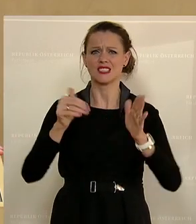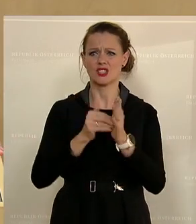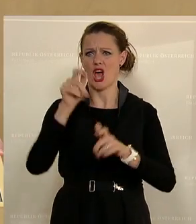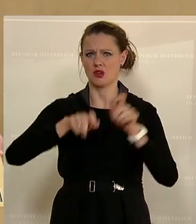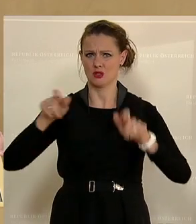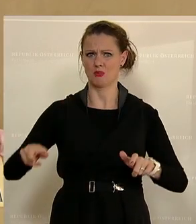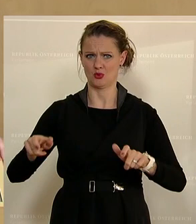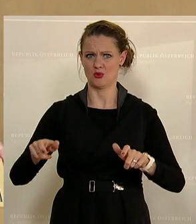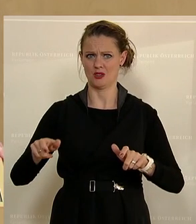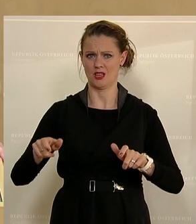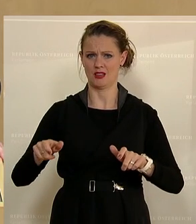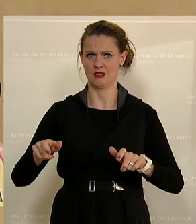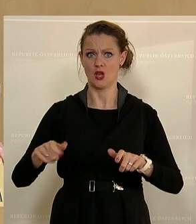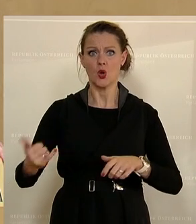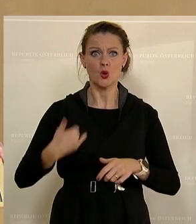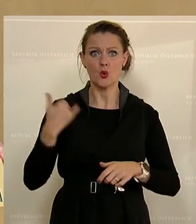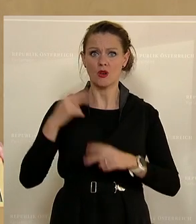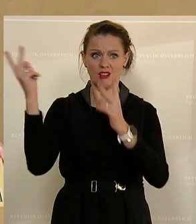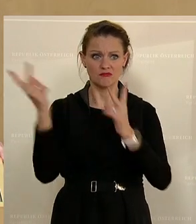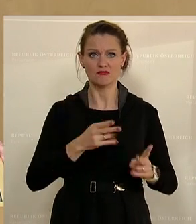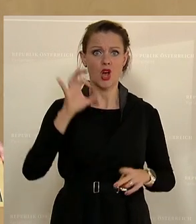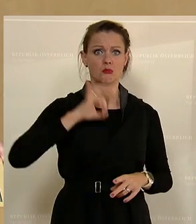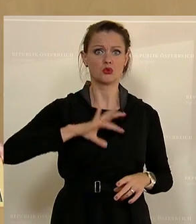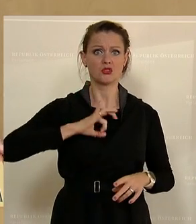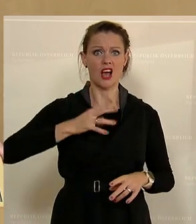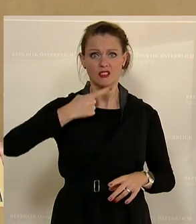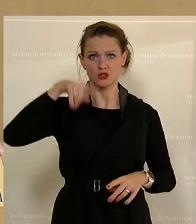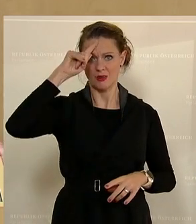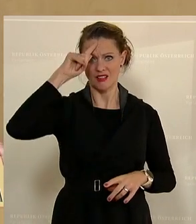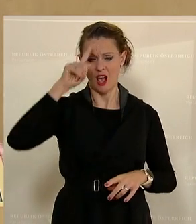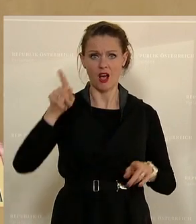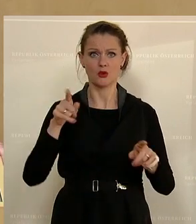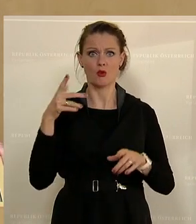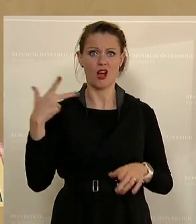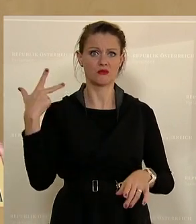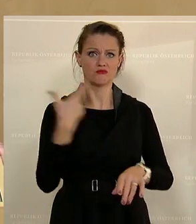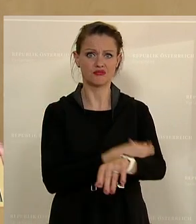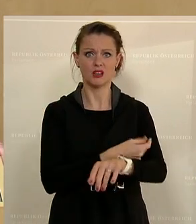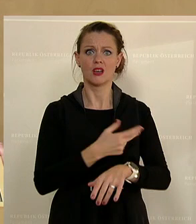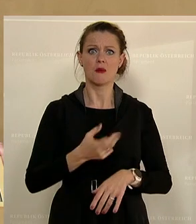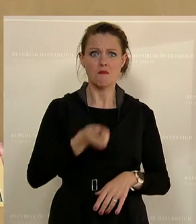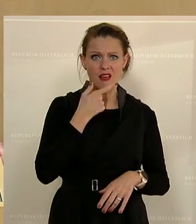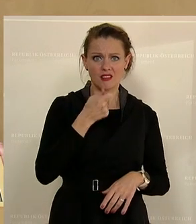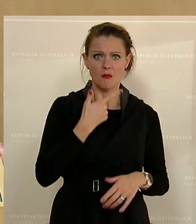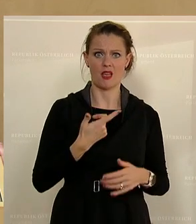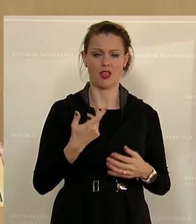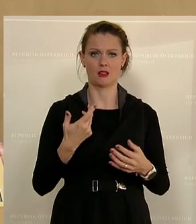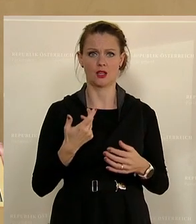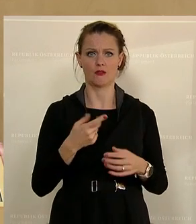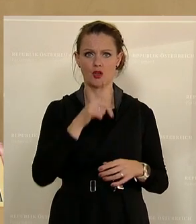der Einlieferung oft von Jugendlichen in psychiatrische Kliniken und der Verabreichung von Medikamenten, um sie